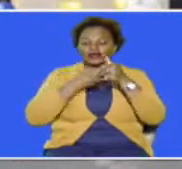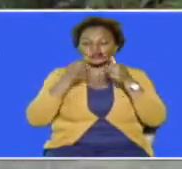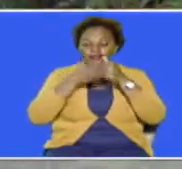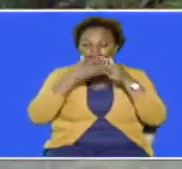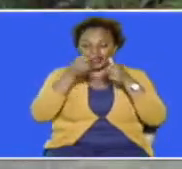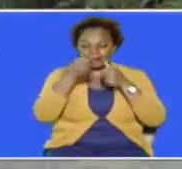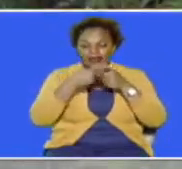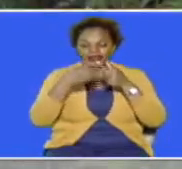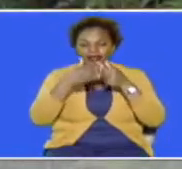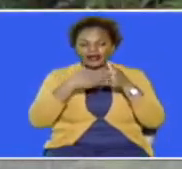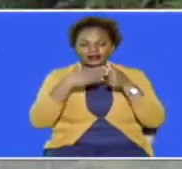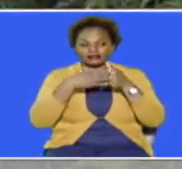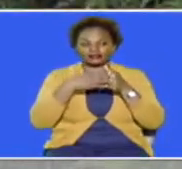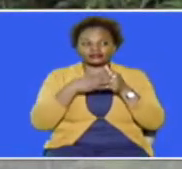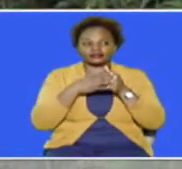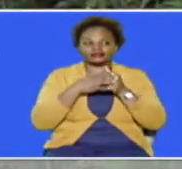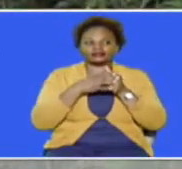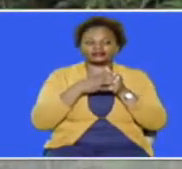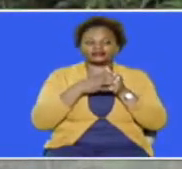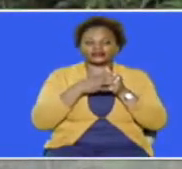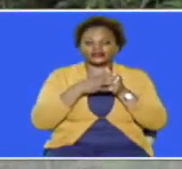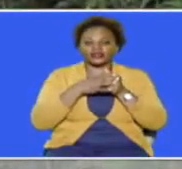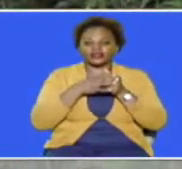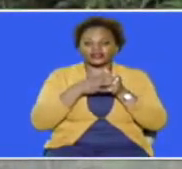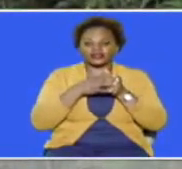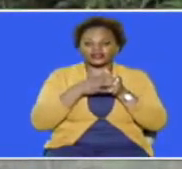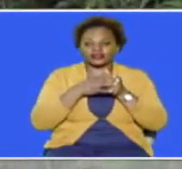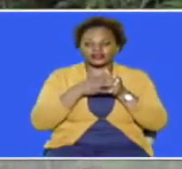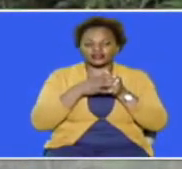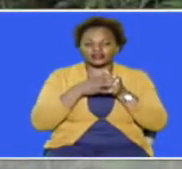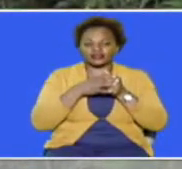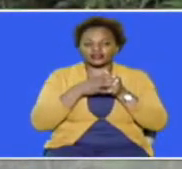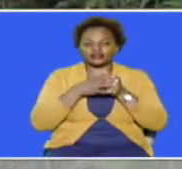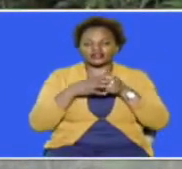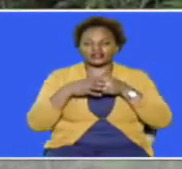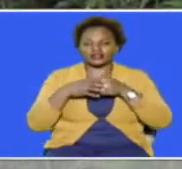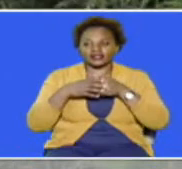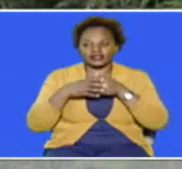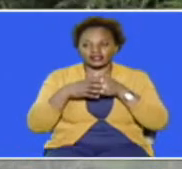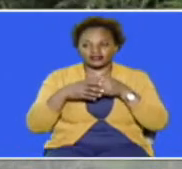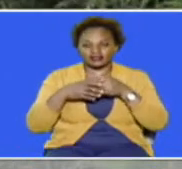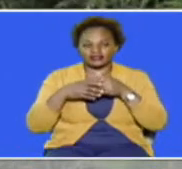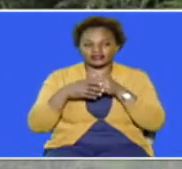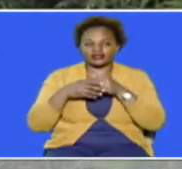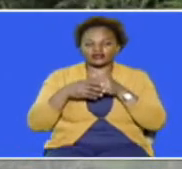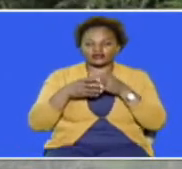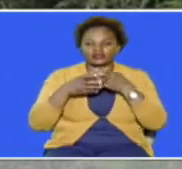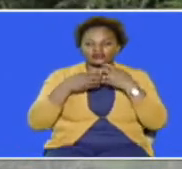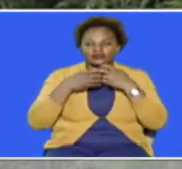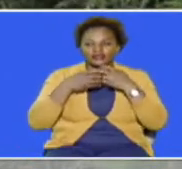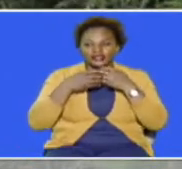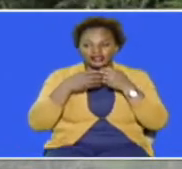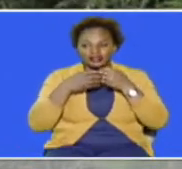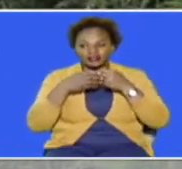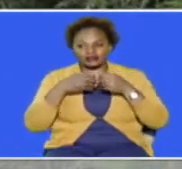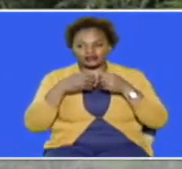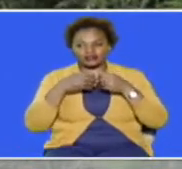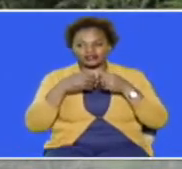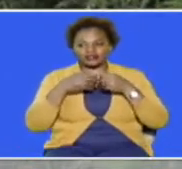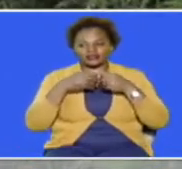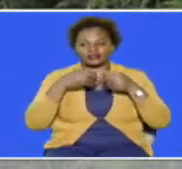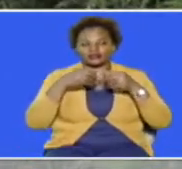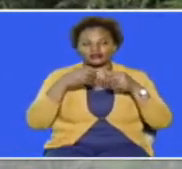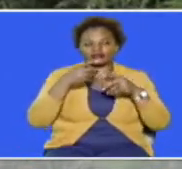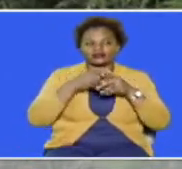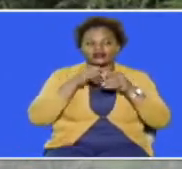9. Alcohol upon Azimio presidential candidate Raila Odinga to suspend with immediate effect